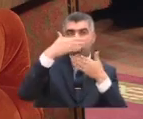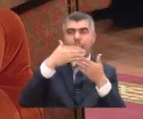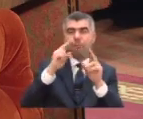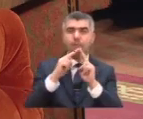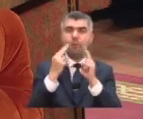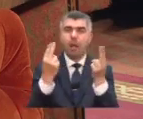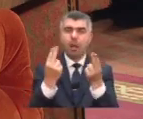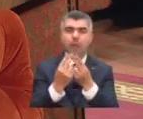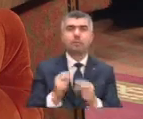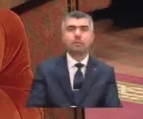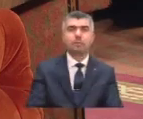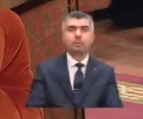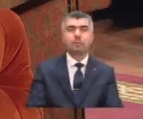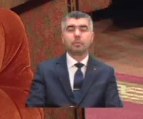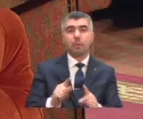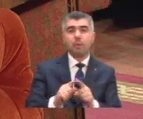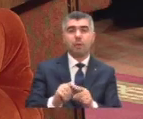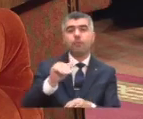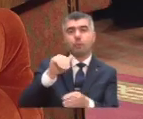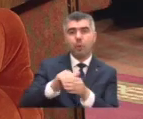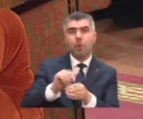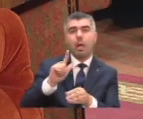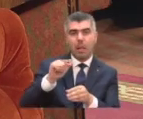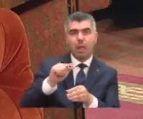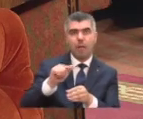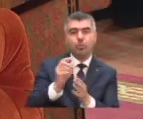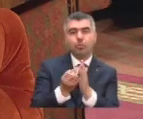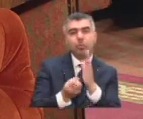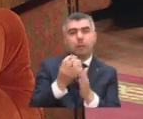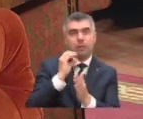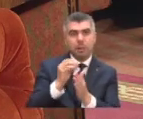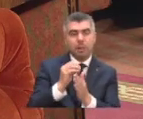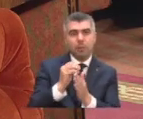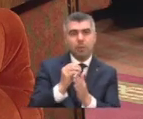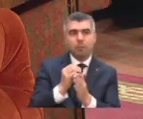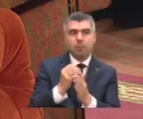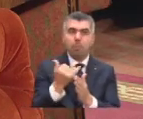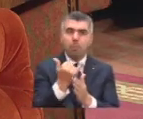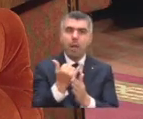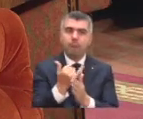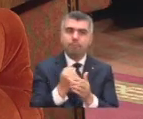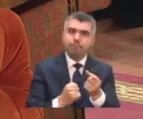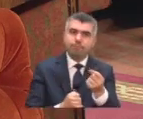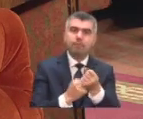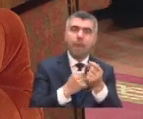وكاين واحد اسميتو ام فيستوه التمويل